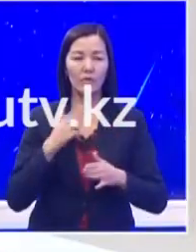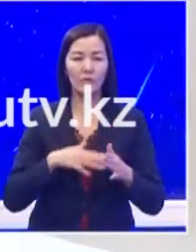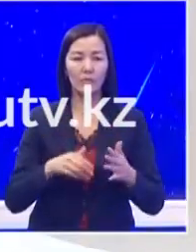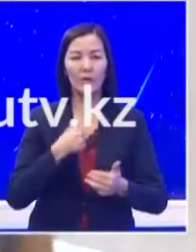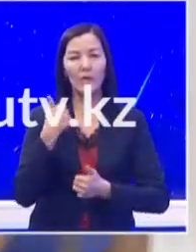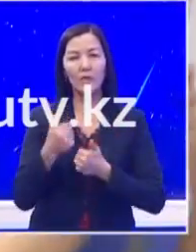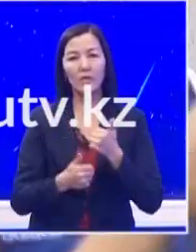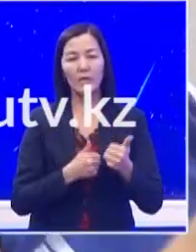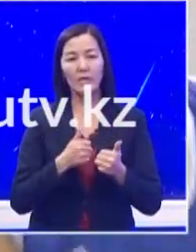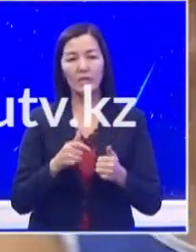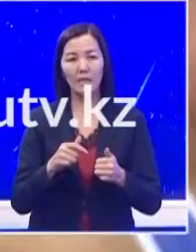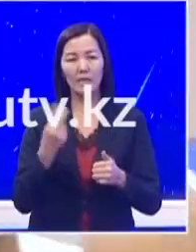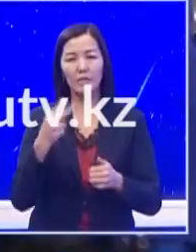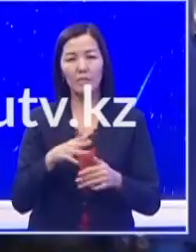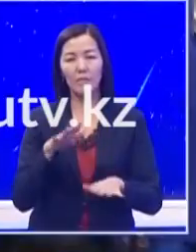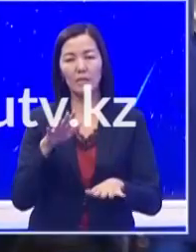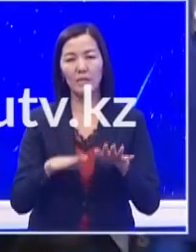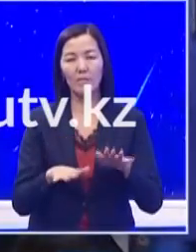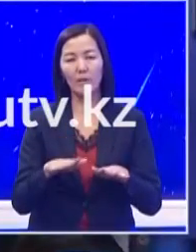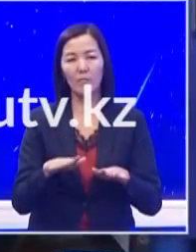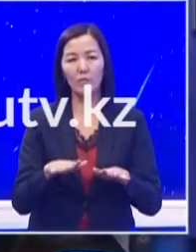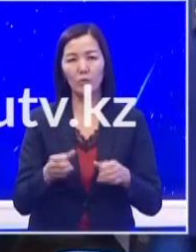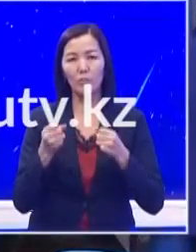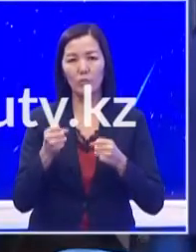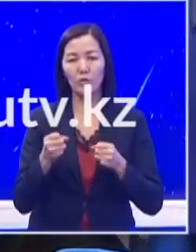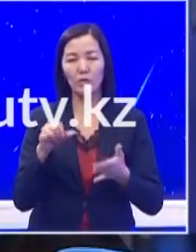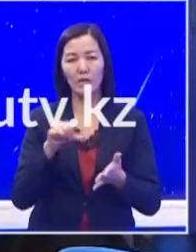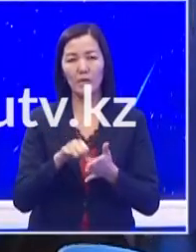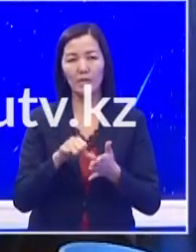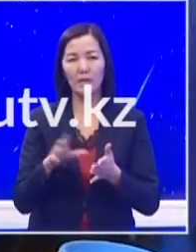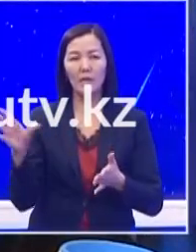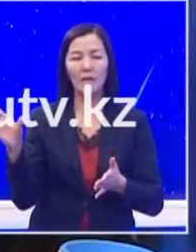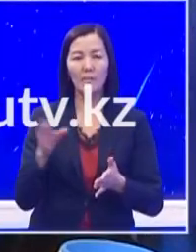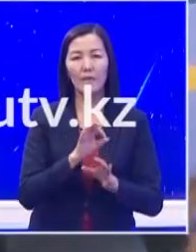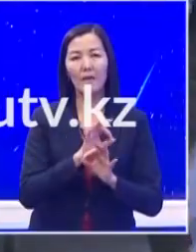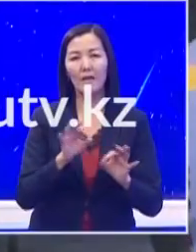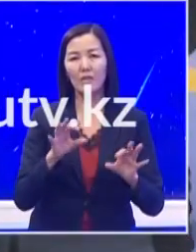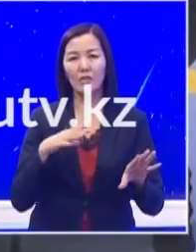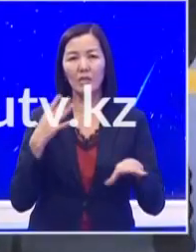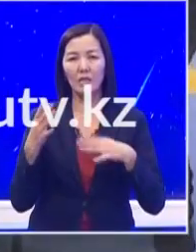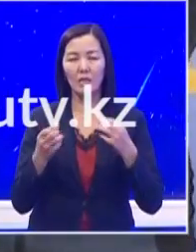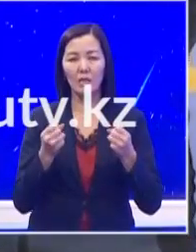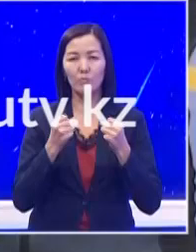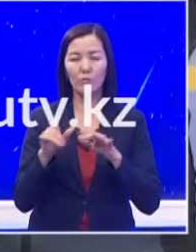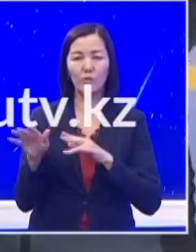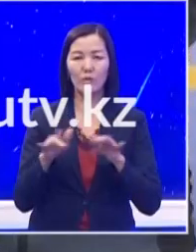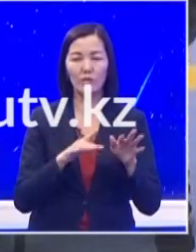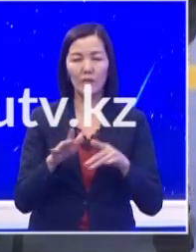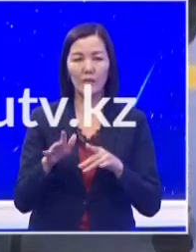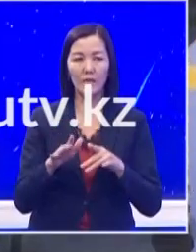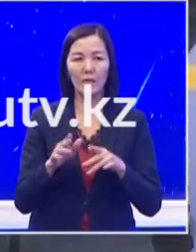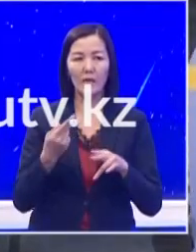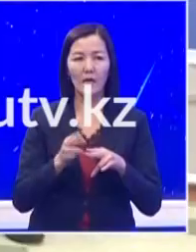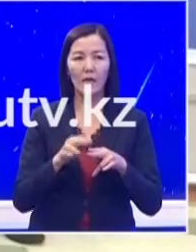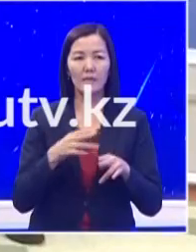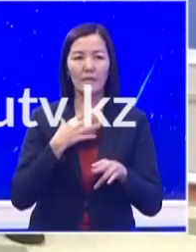кезек берілді. Оған 20 түрлі салмақ бойынша жасөспірім боксшылар өнер көрсетті. Барлығы жақсы дайындықпен келген. Спорттық шара былғары қолғап шеберлері үшін аса